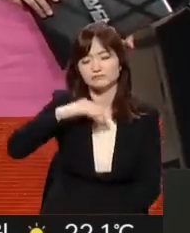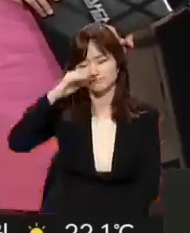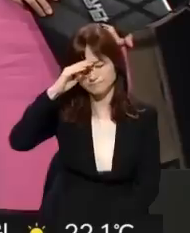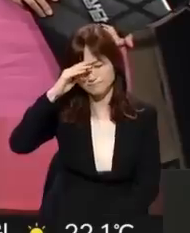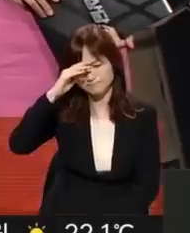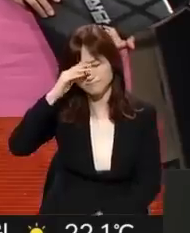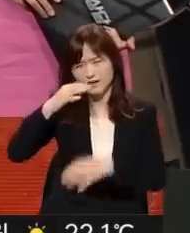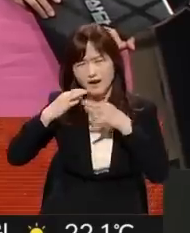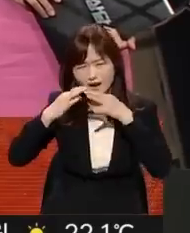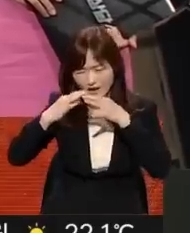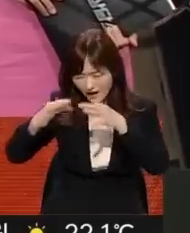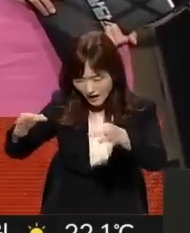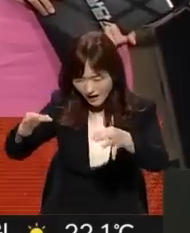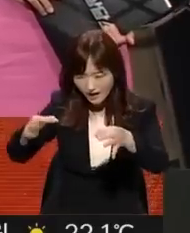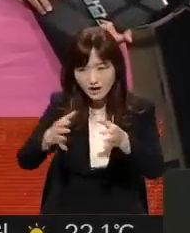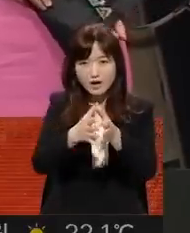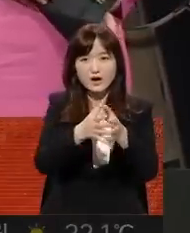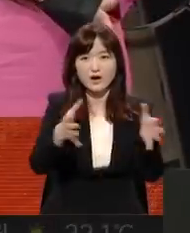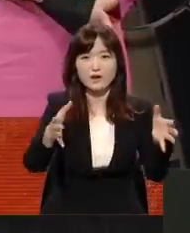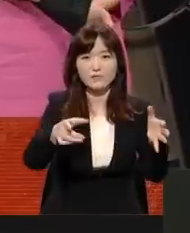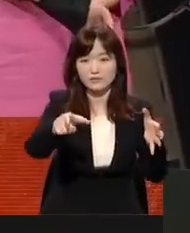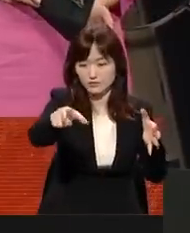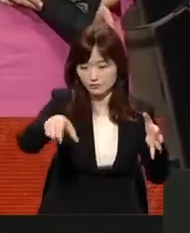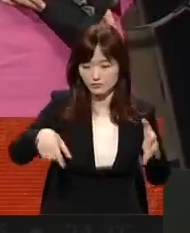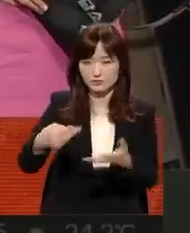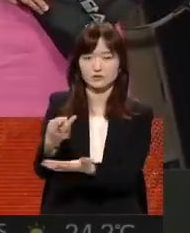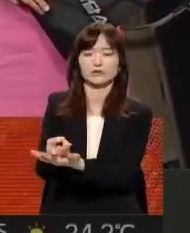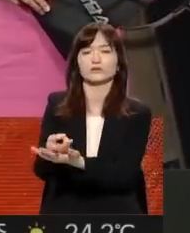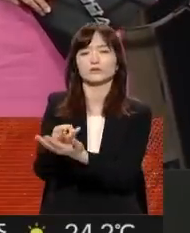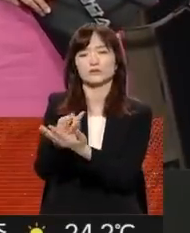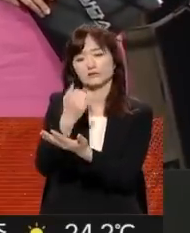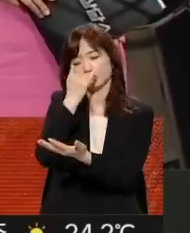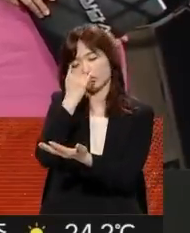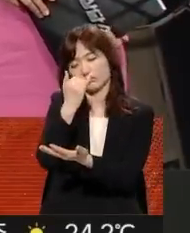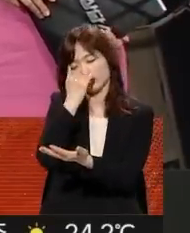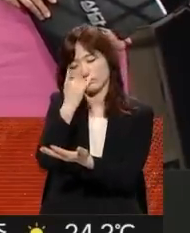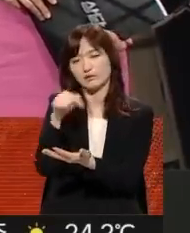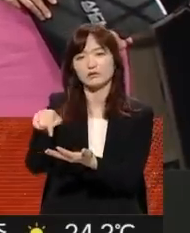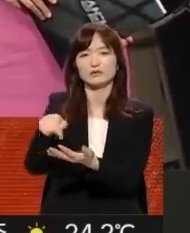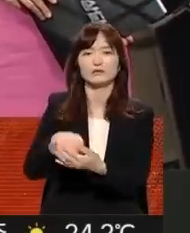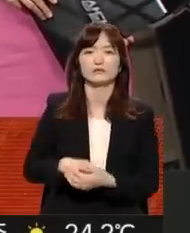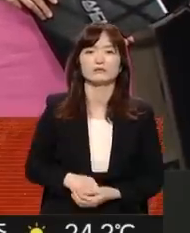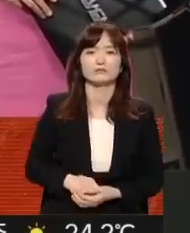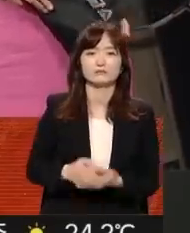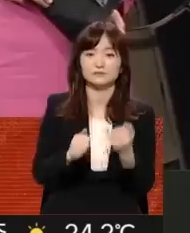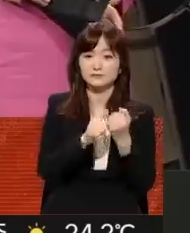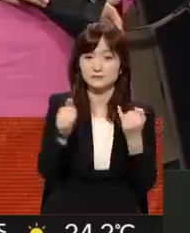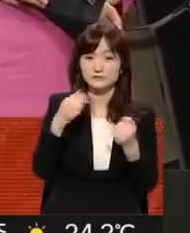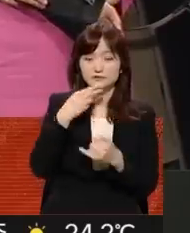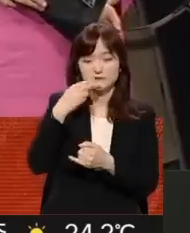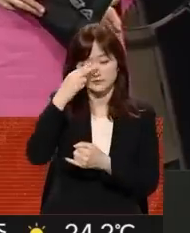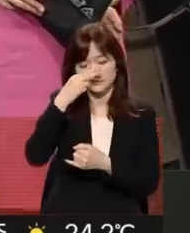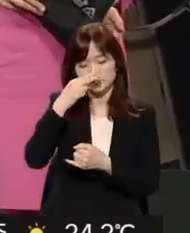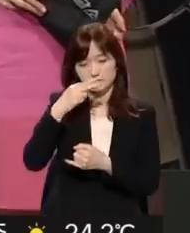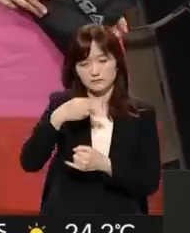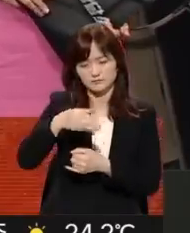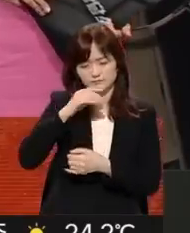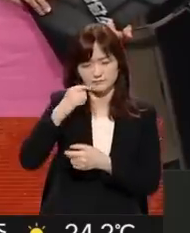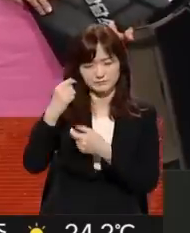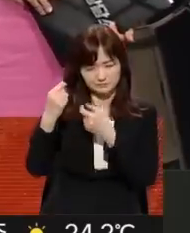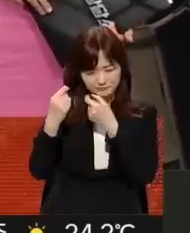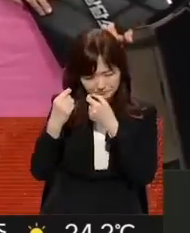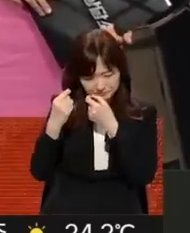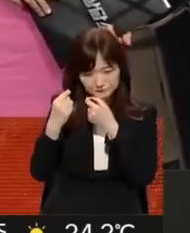소리를 지르고 아파트 복도에 드러누워서 자고 있던 겁니다. 알고 보니 남편이 술꾼이었던 건데요. 그